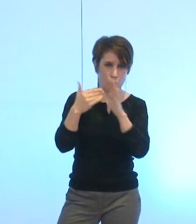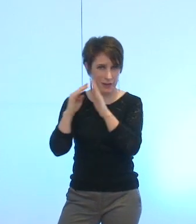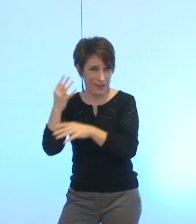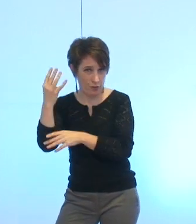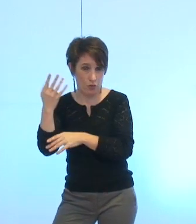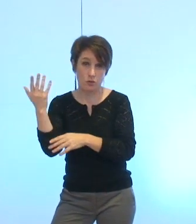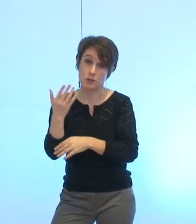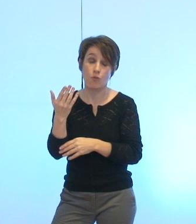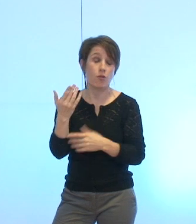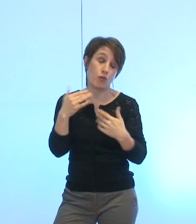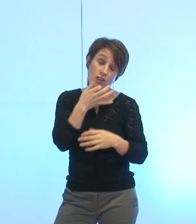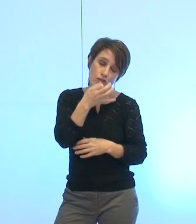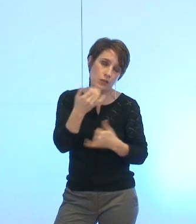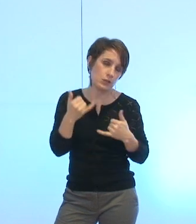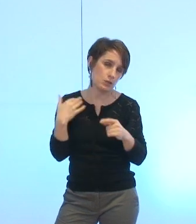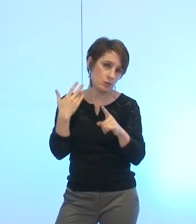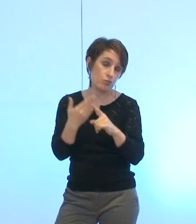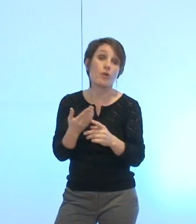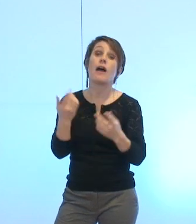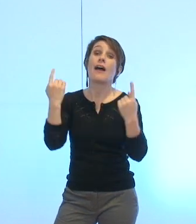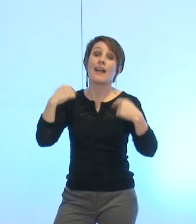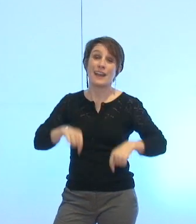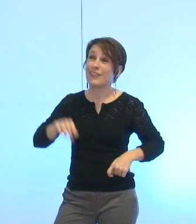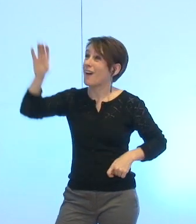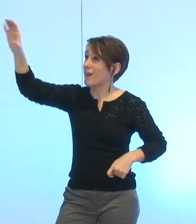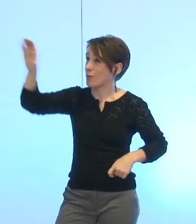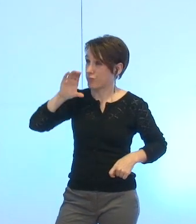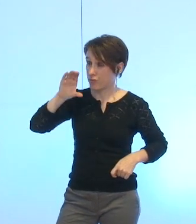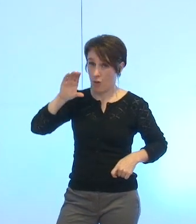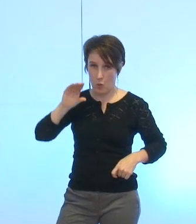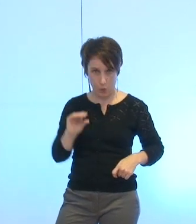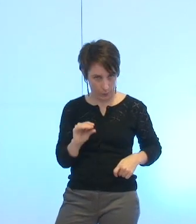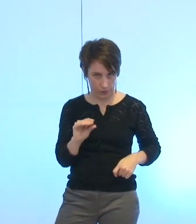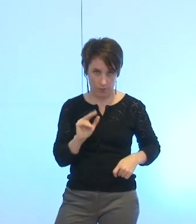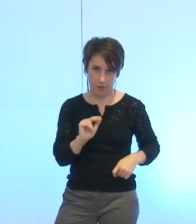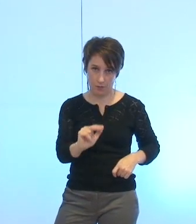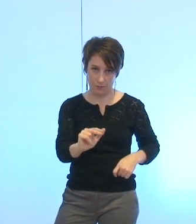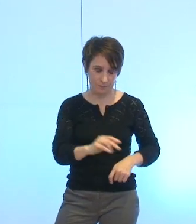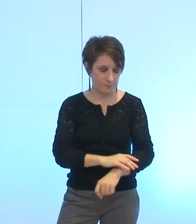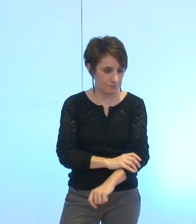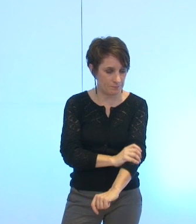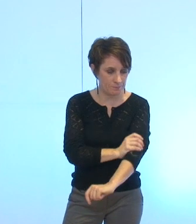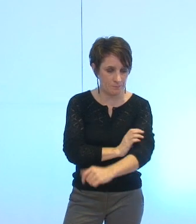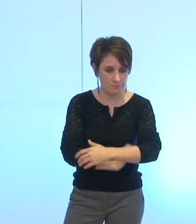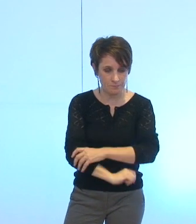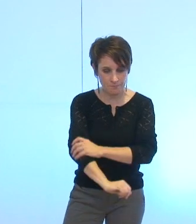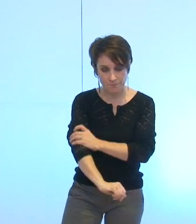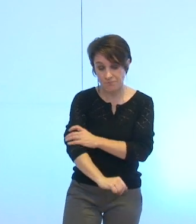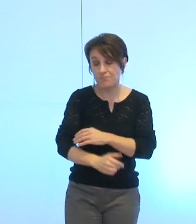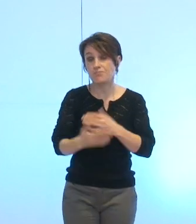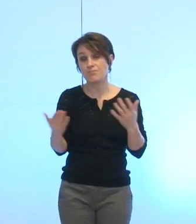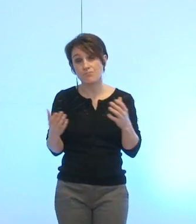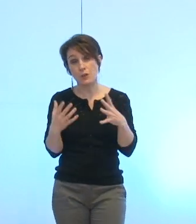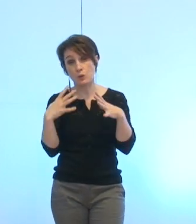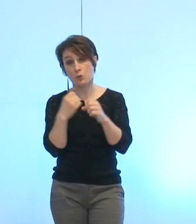baisse des dotations de l'État notre conclusion finalement c'est que il nous